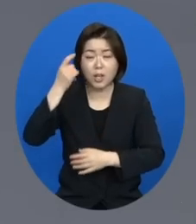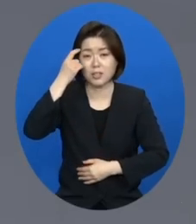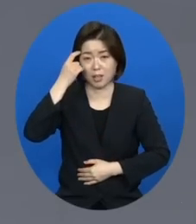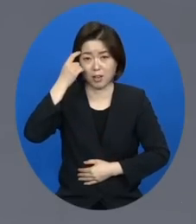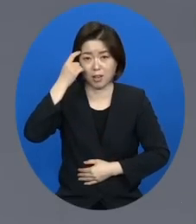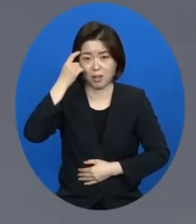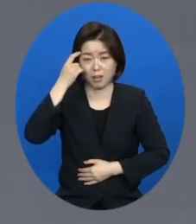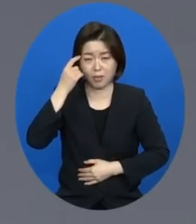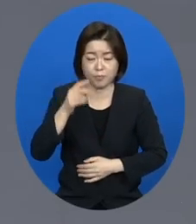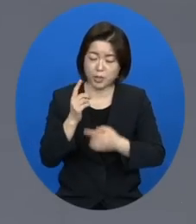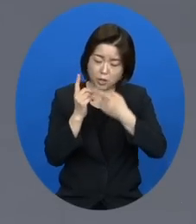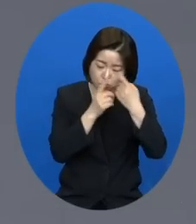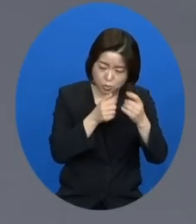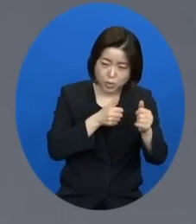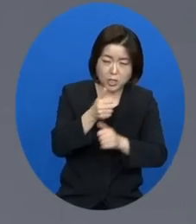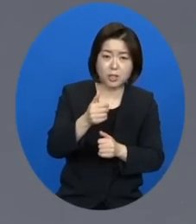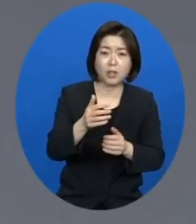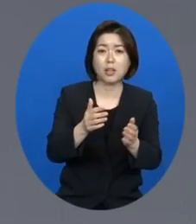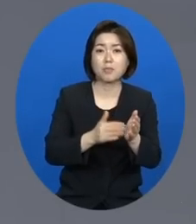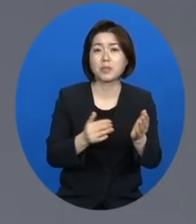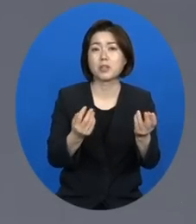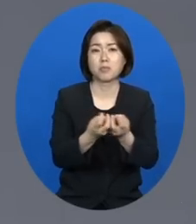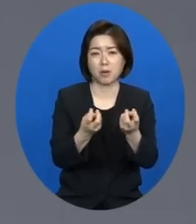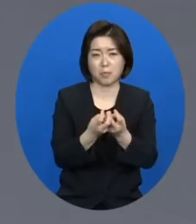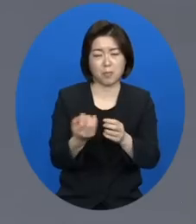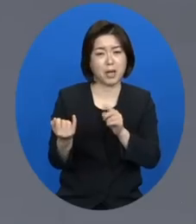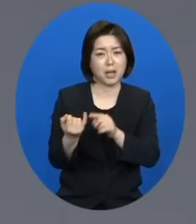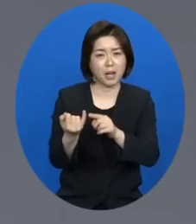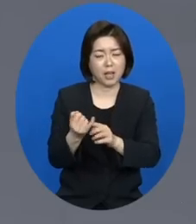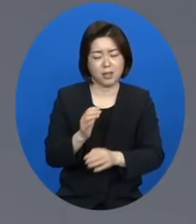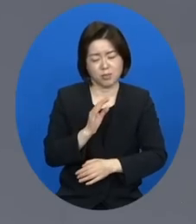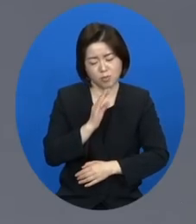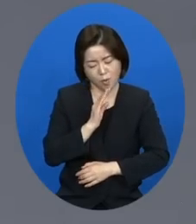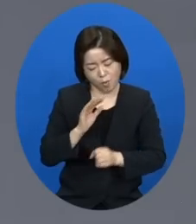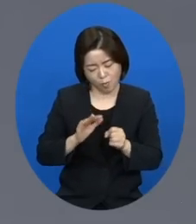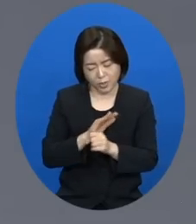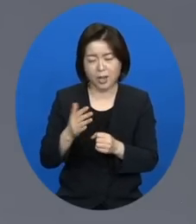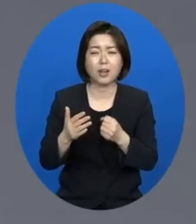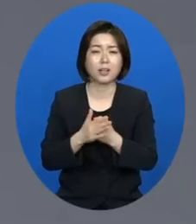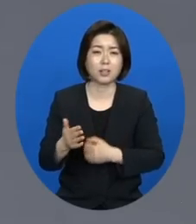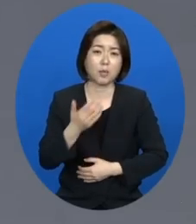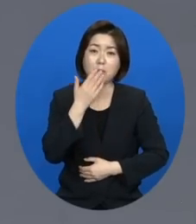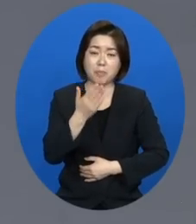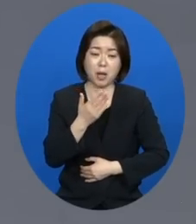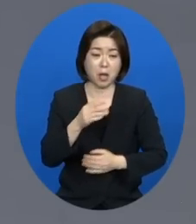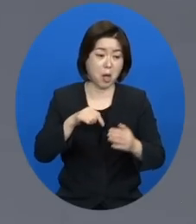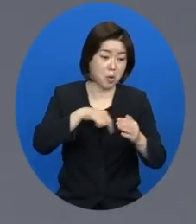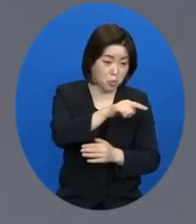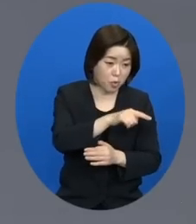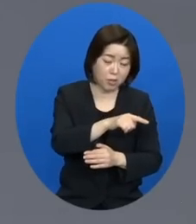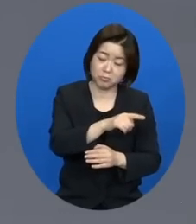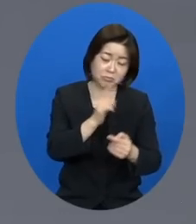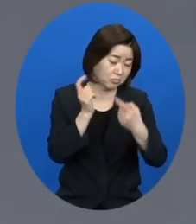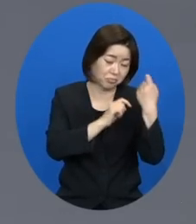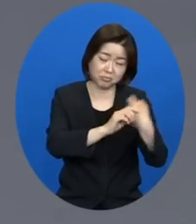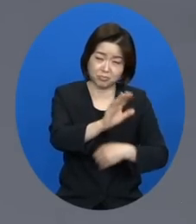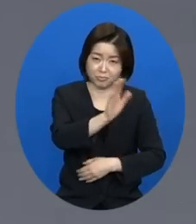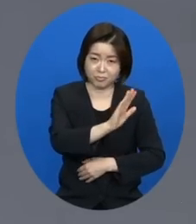유혹을 이겨낸 비결은 라헬을 너무나 사랑했기 때문에 다른 것들은 전혀 유혹이 되지